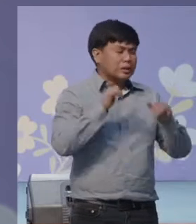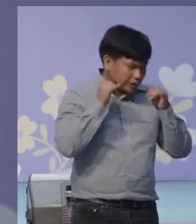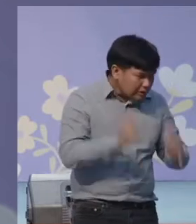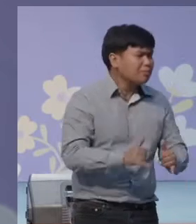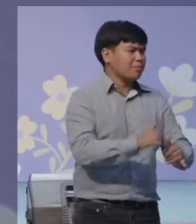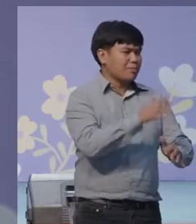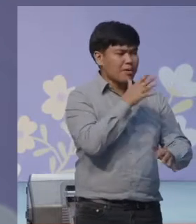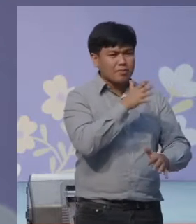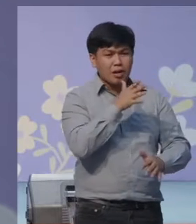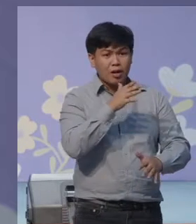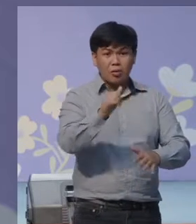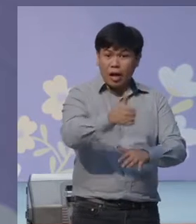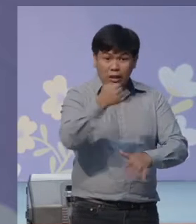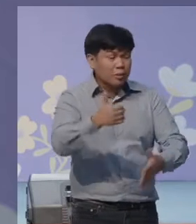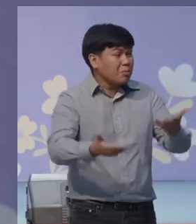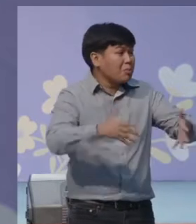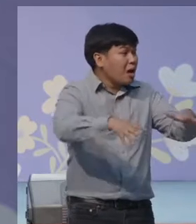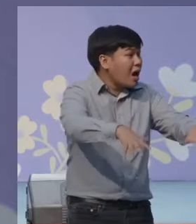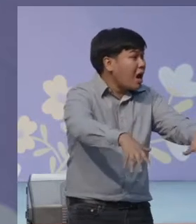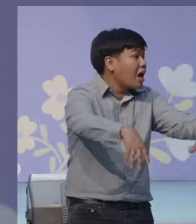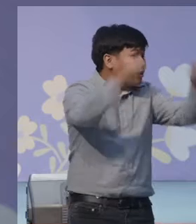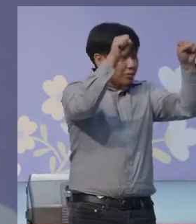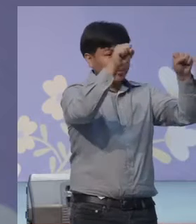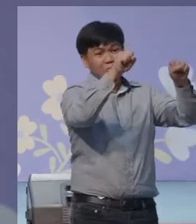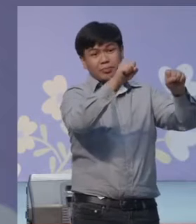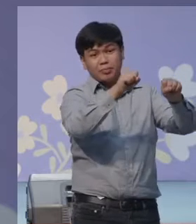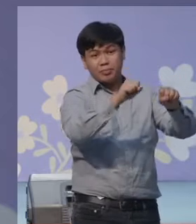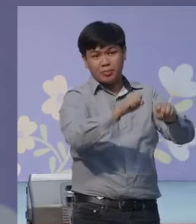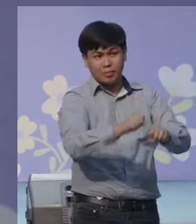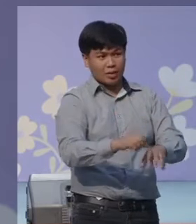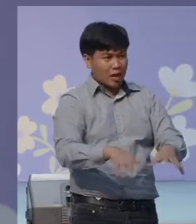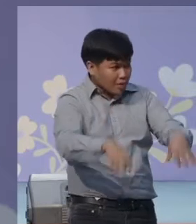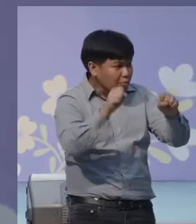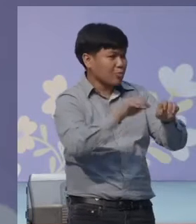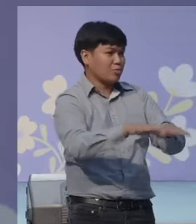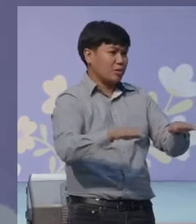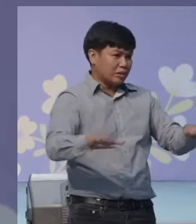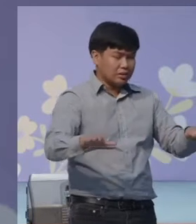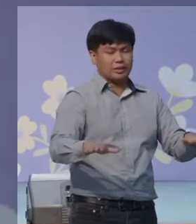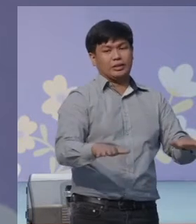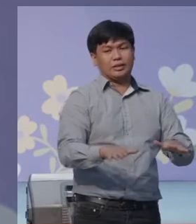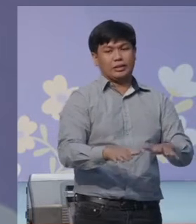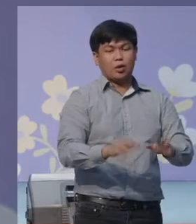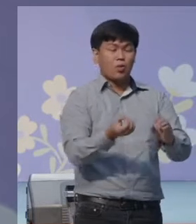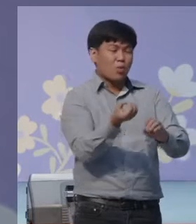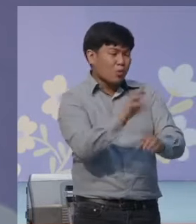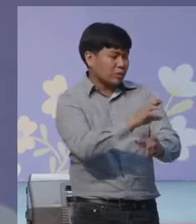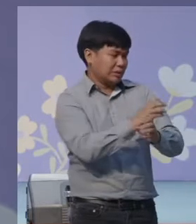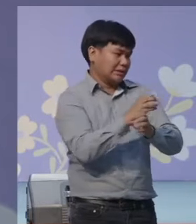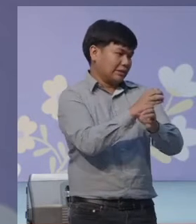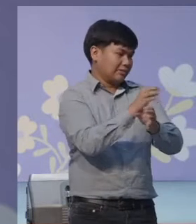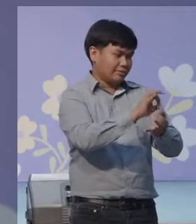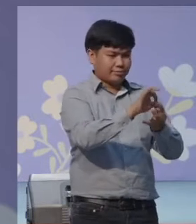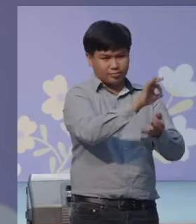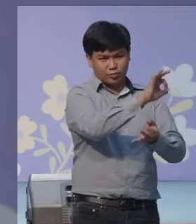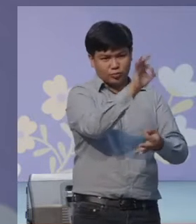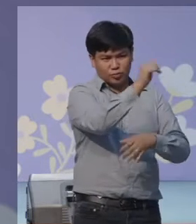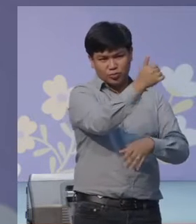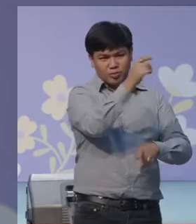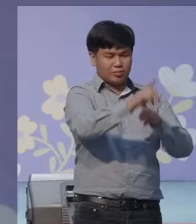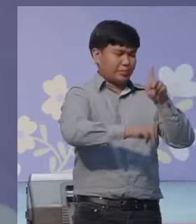anak o mga nanay na espiritual na nag-aalaga sa kaluluwa ng maraming mga